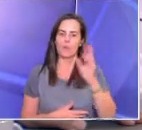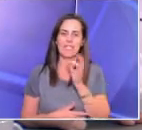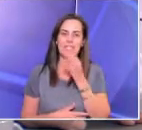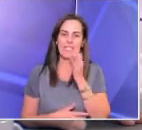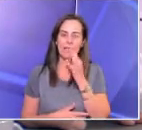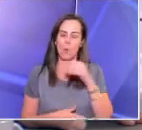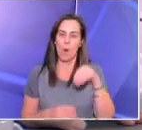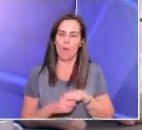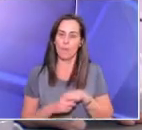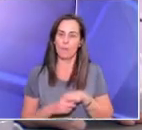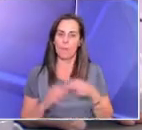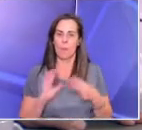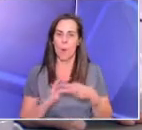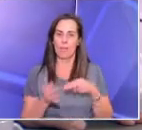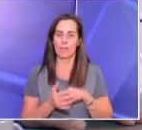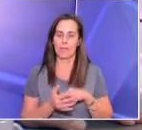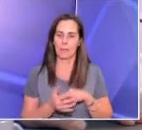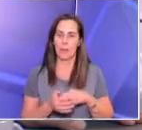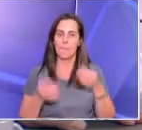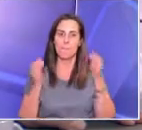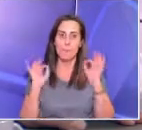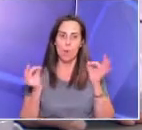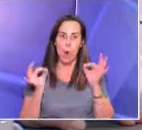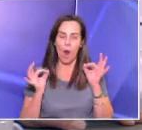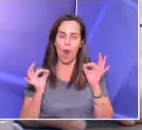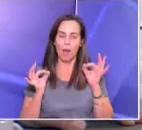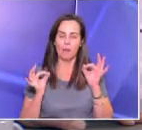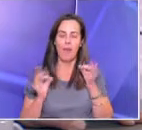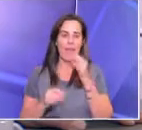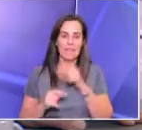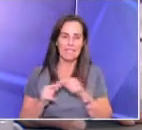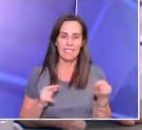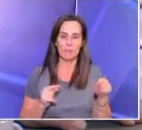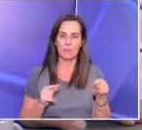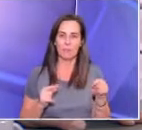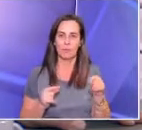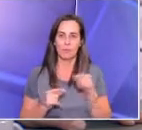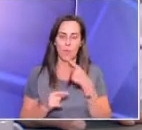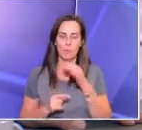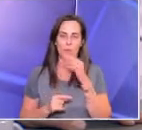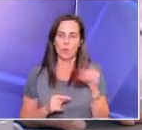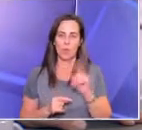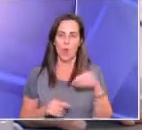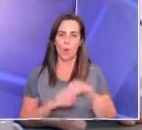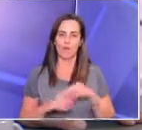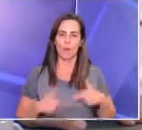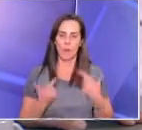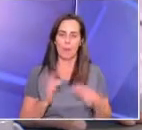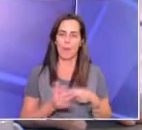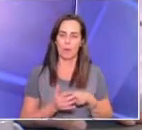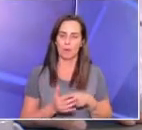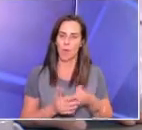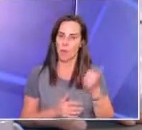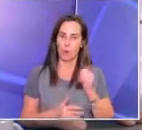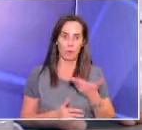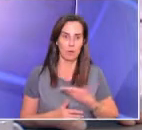צעירים שמעורבים במשחק הפוליטי, במיוחד על הדור הזה שמדובר עליו שהוא לא מעורב בחיים הפוליטיים.